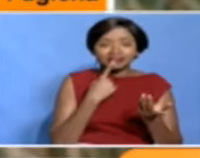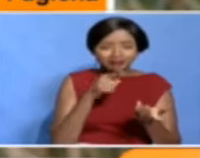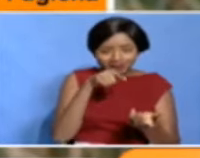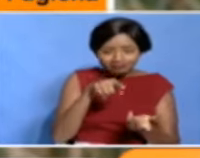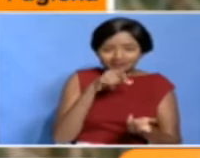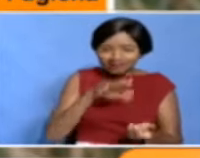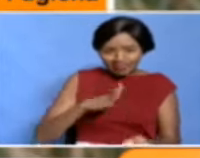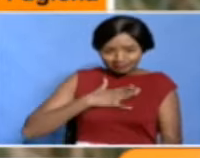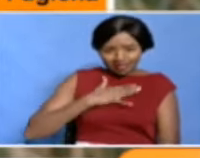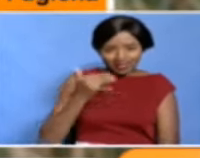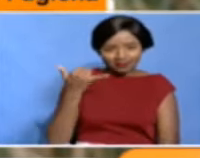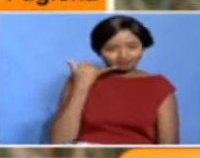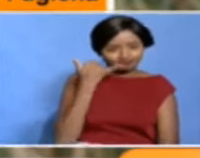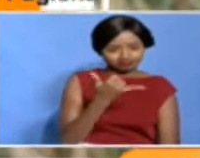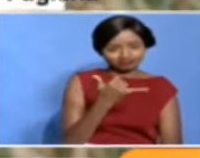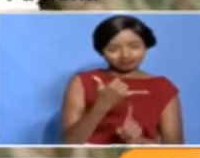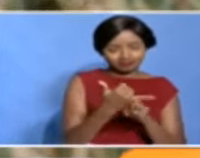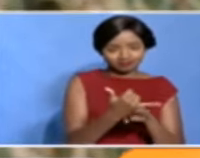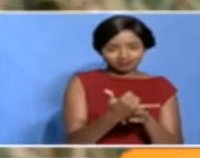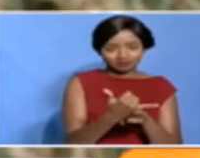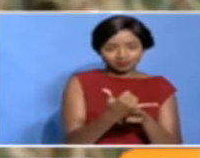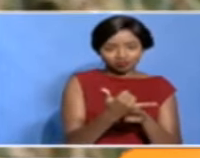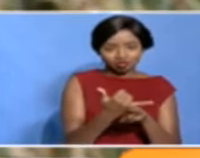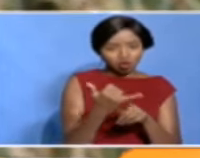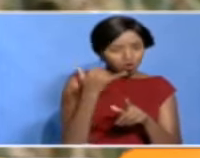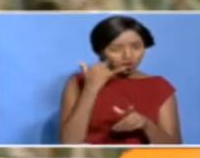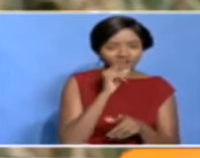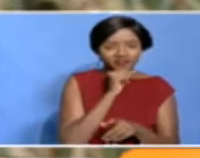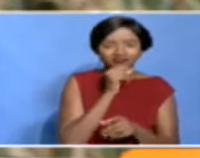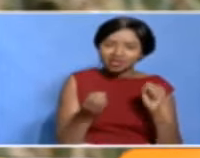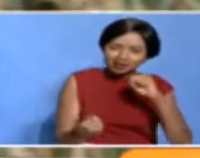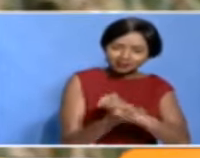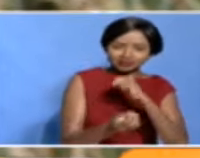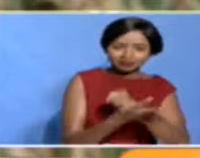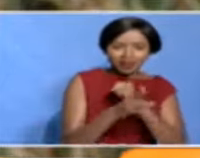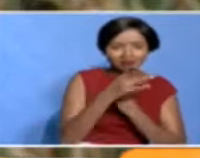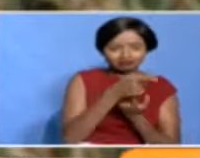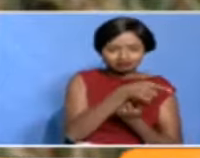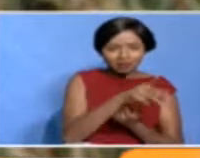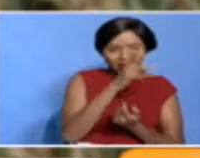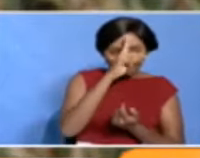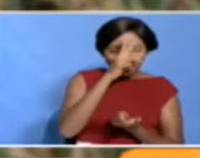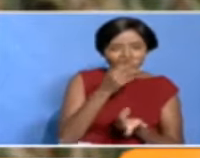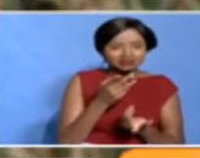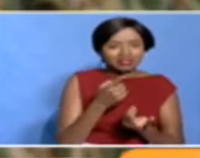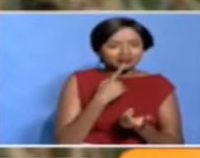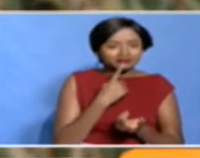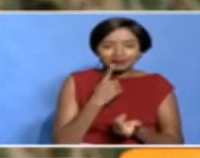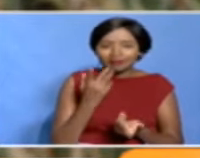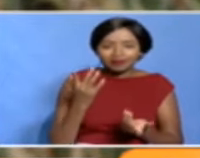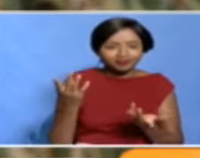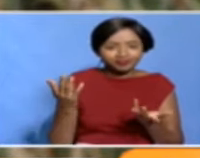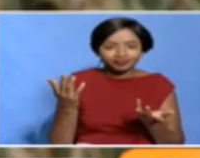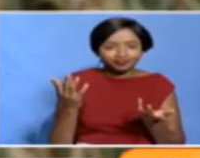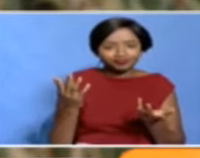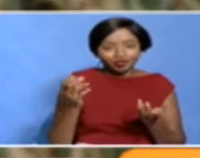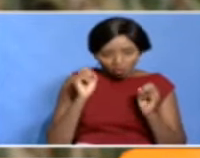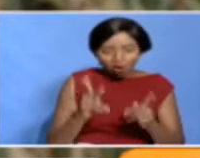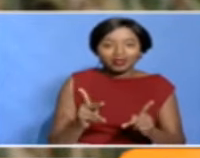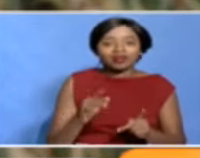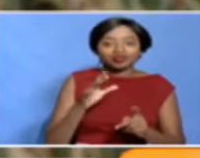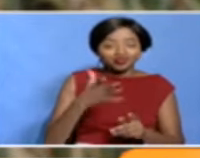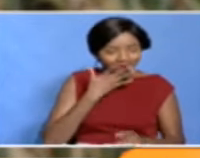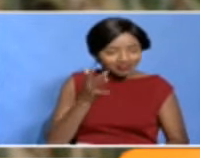wapi? Ya Somalia. Ikawa nimeeleza, akaniambia chukua mtoto, usienda chukua hiyo simu,